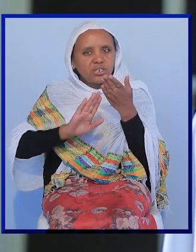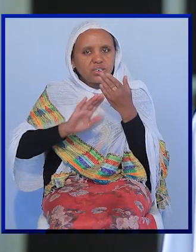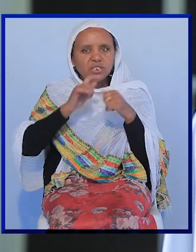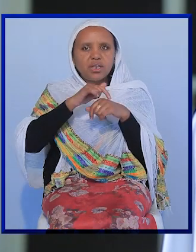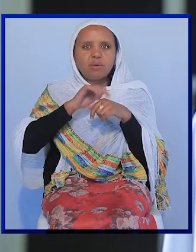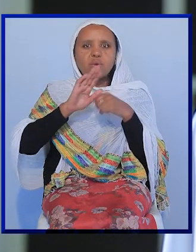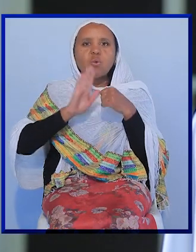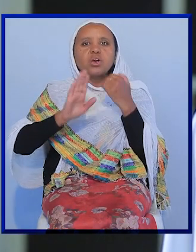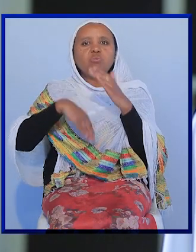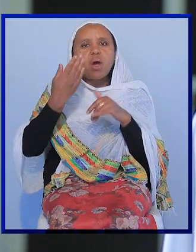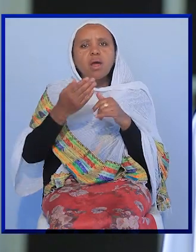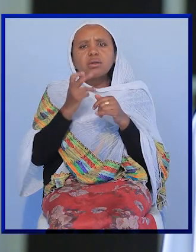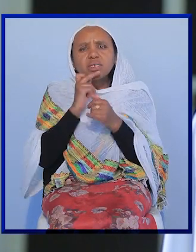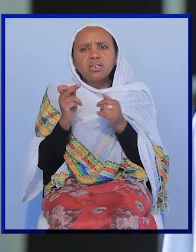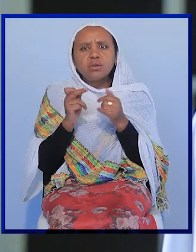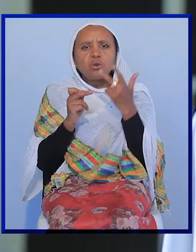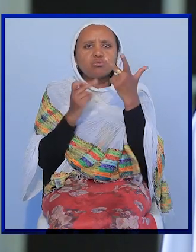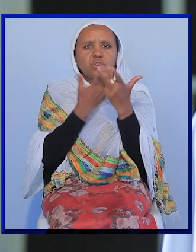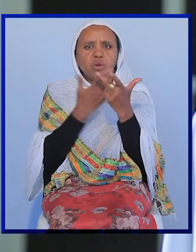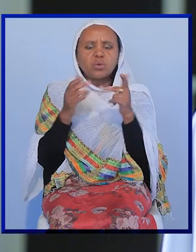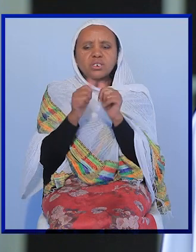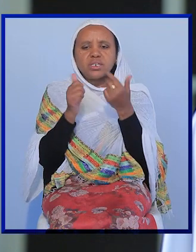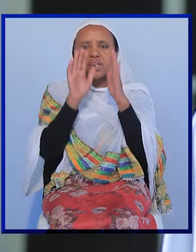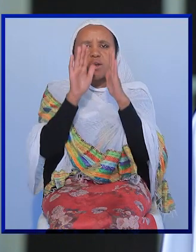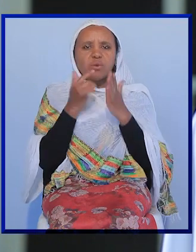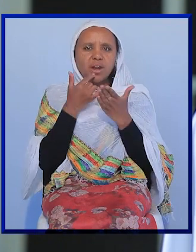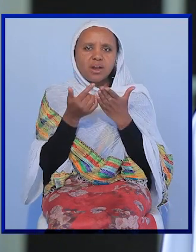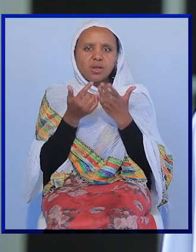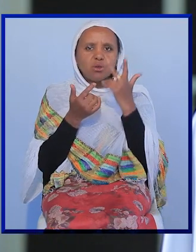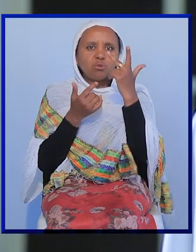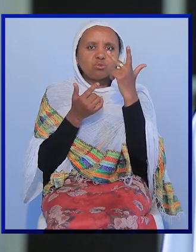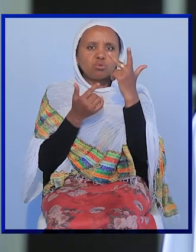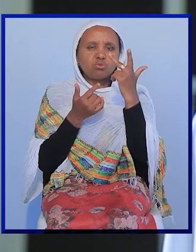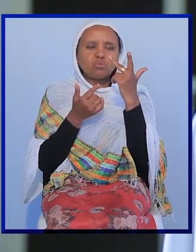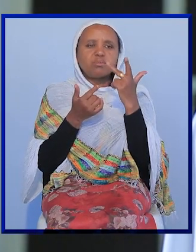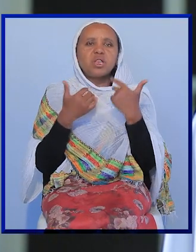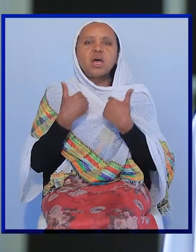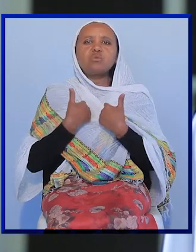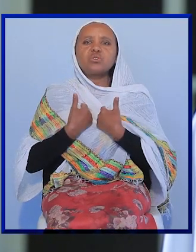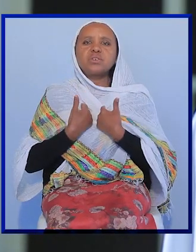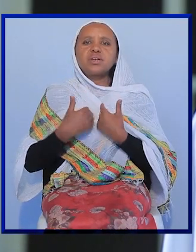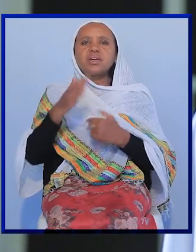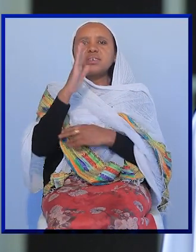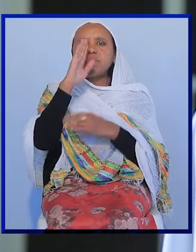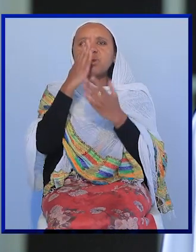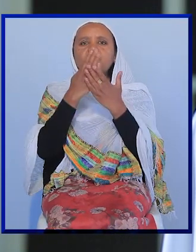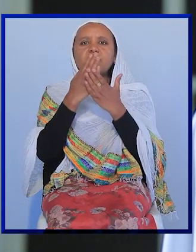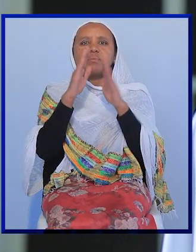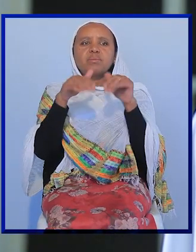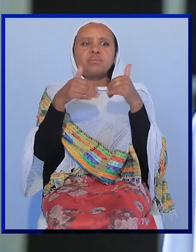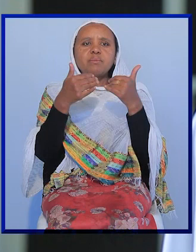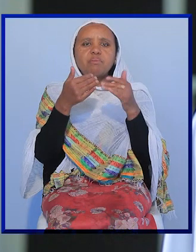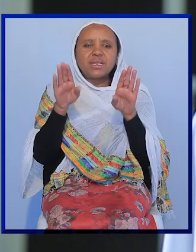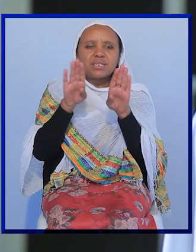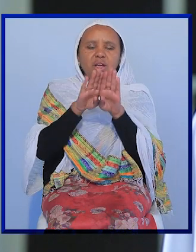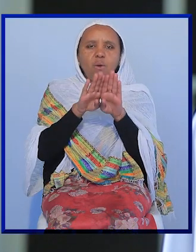እኮ በሐሙስ አርጋኖን ላይ ሶስት ነገሮች እጅግ ይደንቁኛል አሉ። ሶስቱም የአብ ልጅ ክርስቶስ እግዚአብሔር ወልድ በተዘጋው ገብቶ